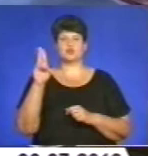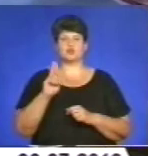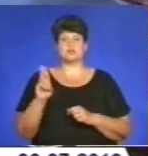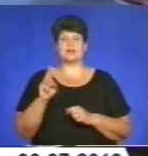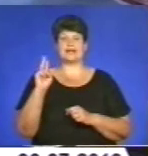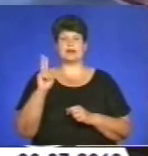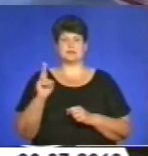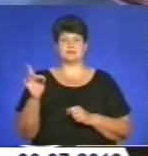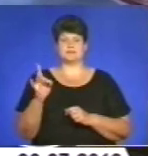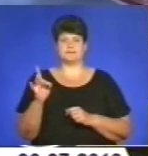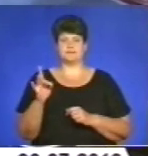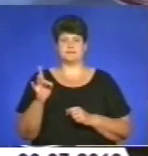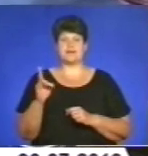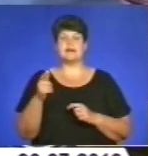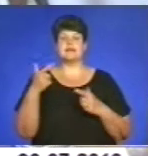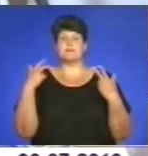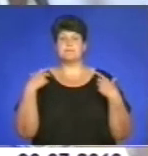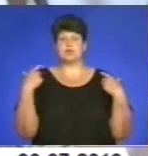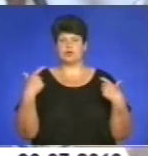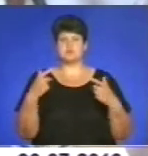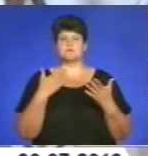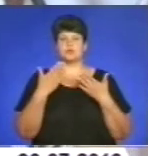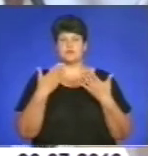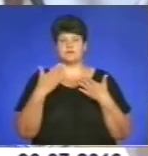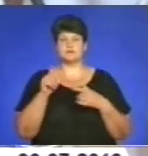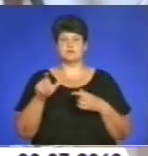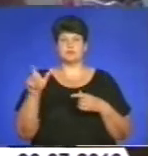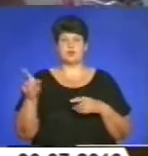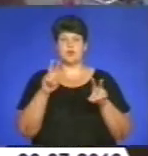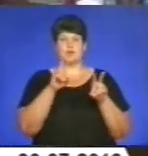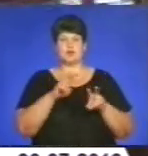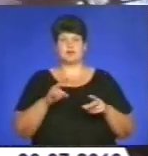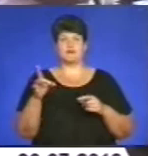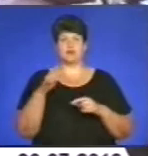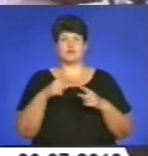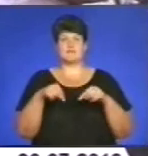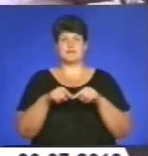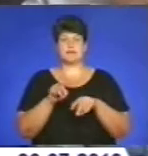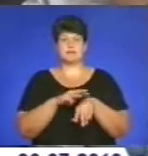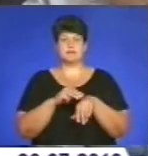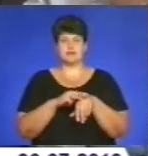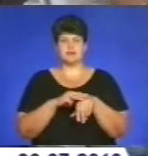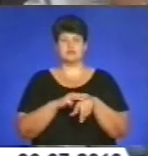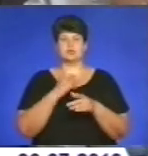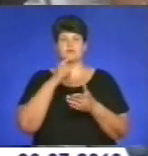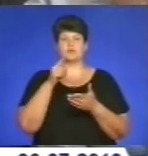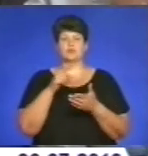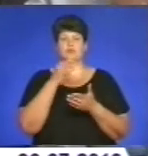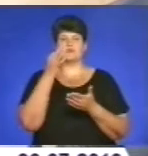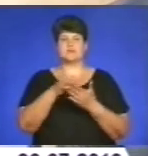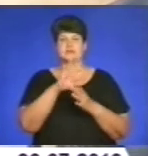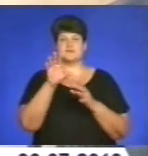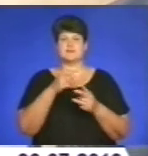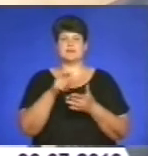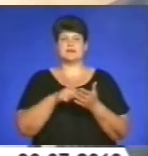та Кременеччині. Генерал-майор Віч навіть спілкувався із краянами та оглянув районні відділи міліції. Готові відповісти на всі питання, які є,